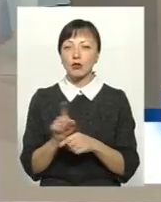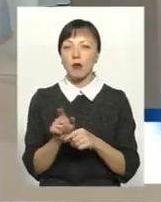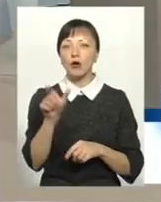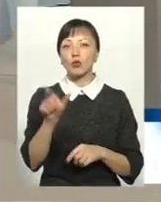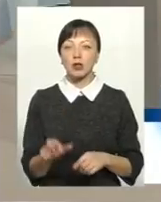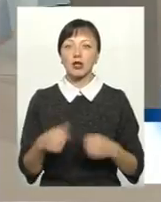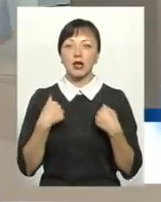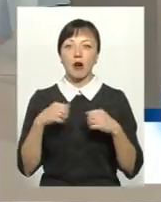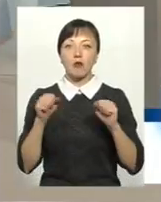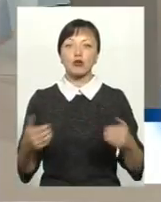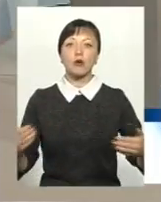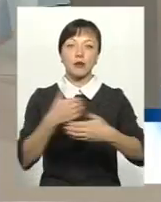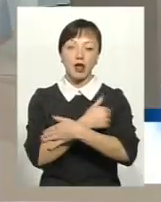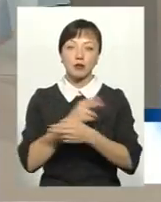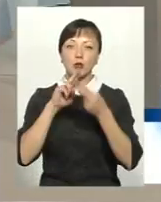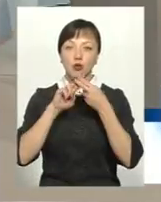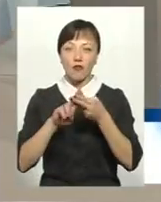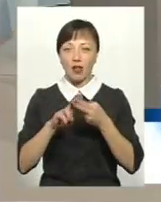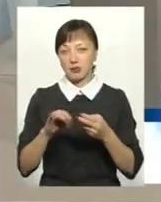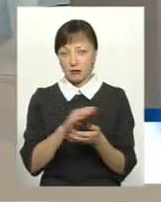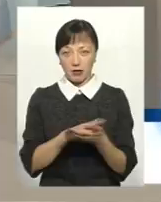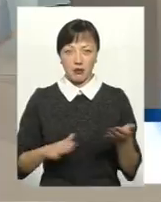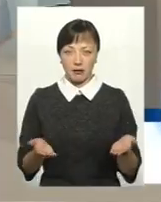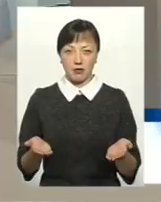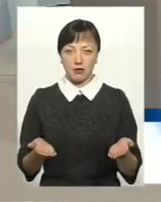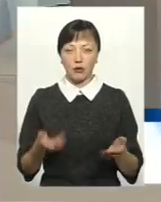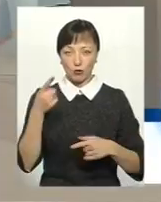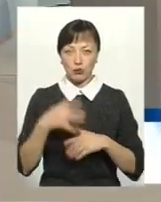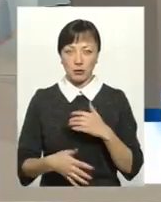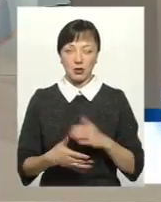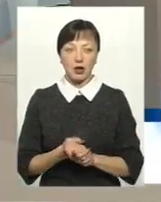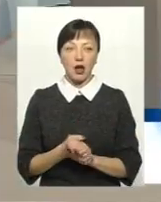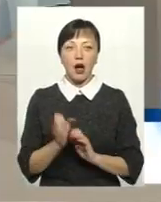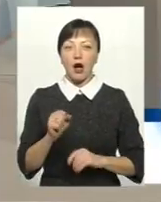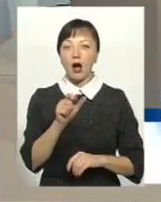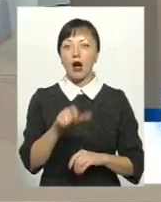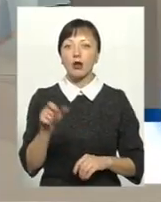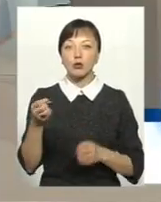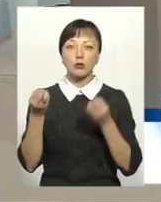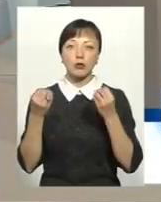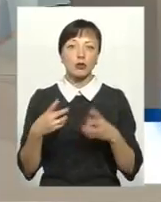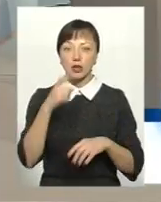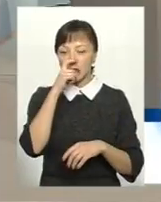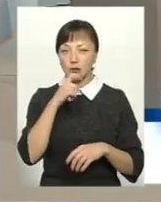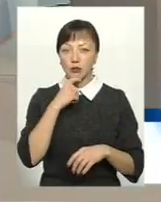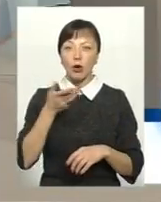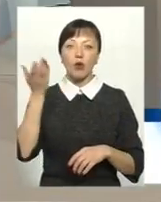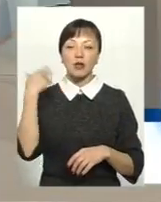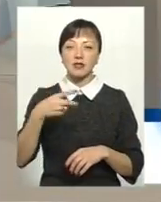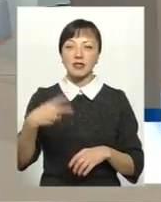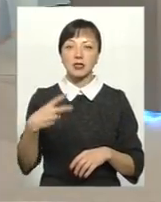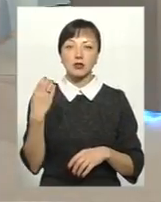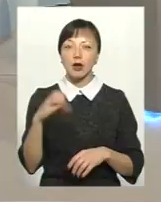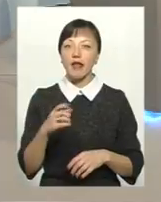з якою я можу обнятися, поцілуватися і так далі. Розумієте? А люди просто не розуміють, колись в 20 столітті